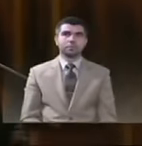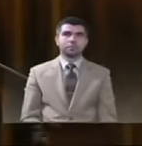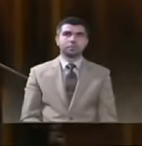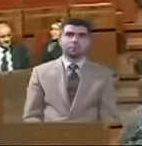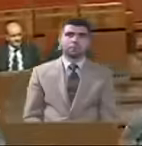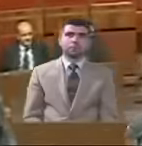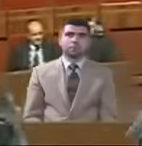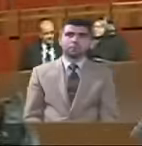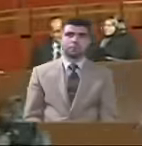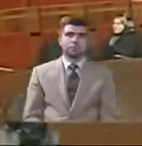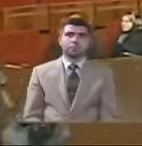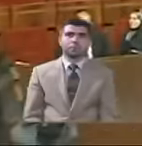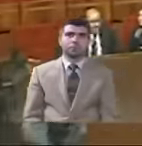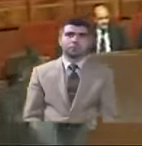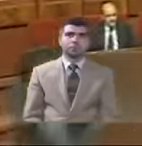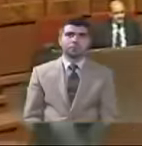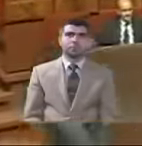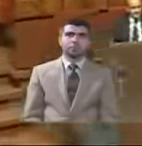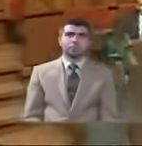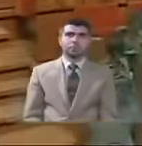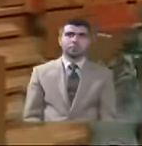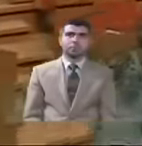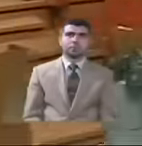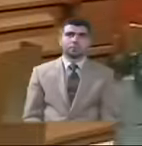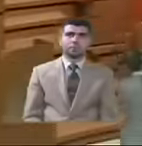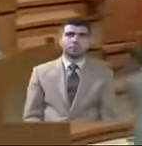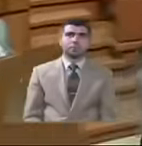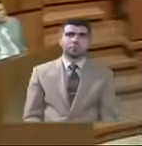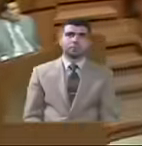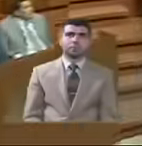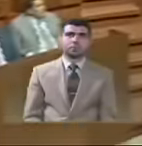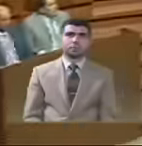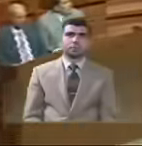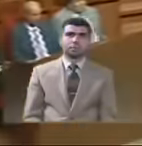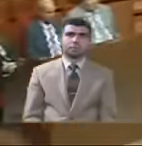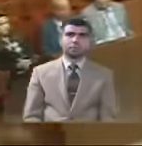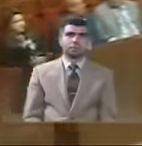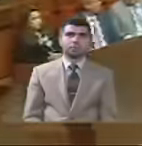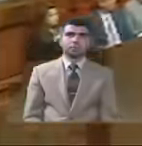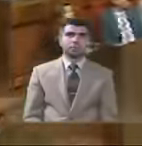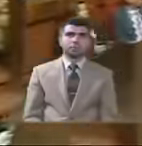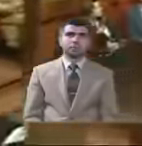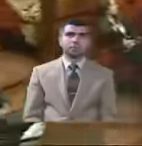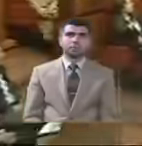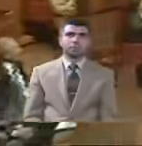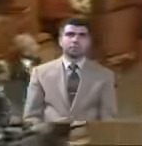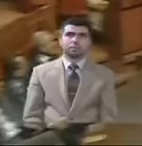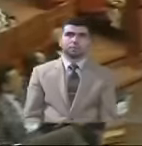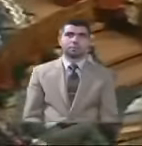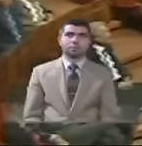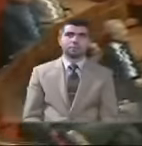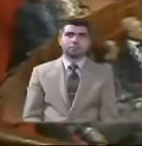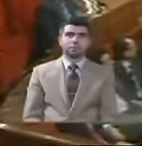رونالدو مش ممكن مش معقول رونالدو يسجل الهدف الاول الهدف الاول من الدور